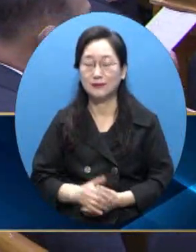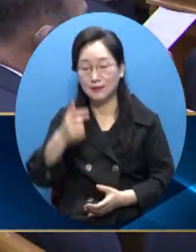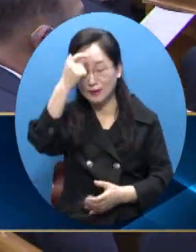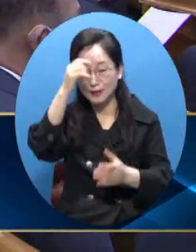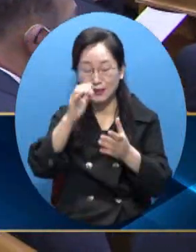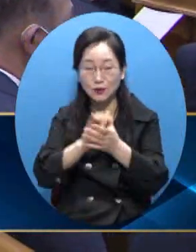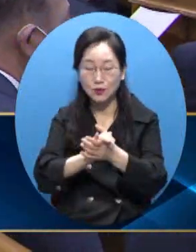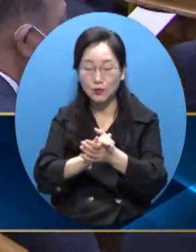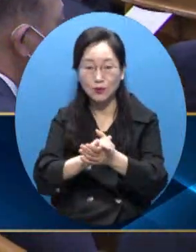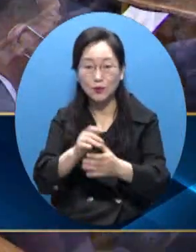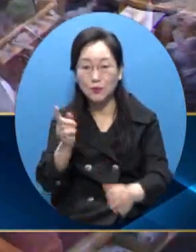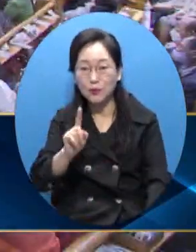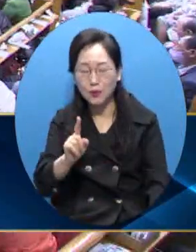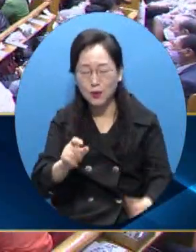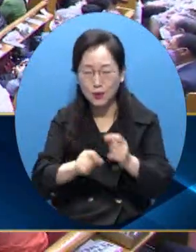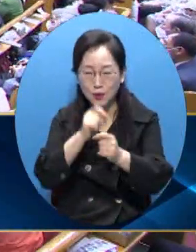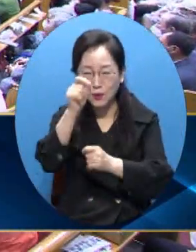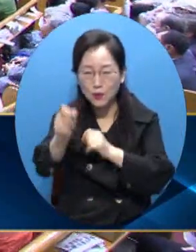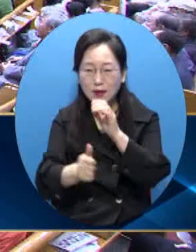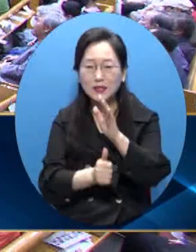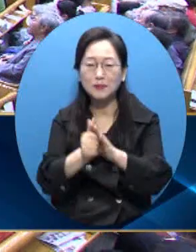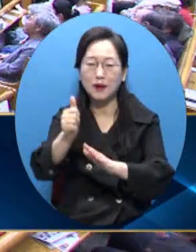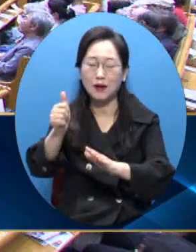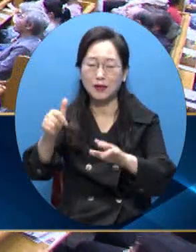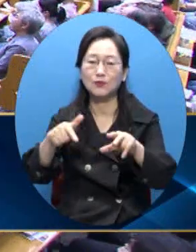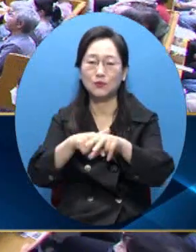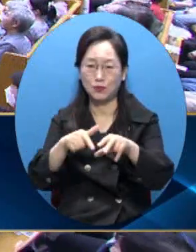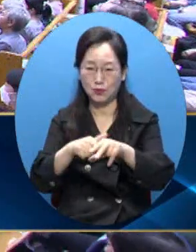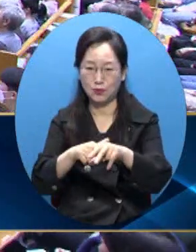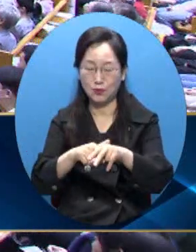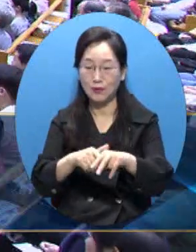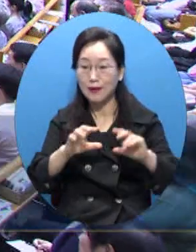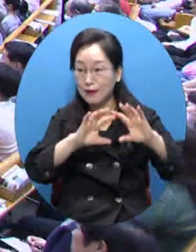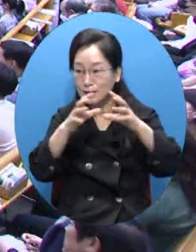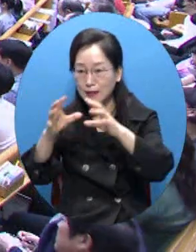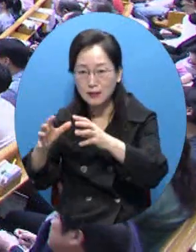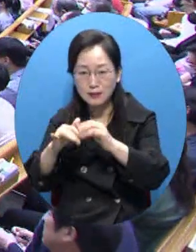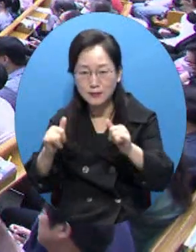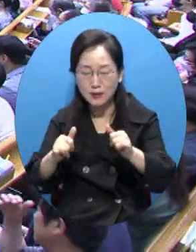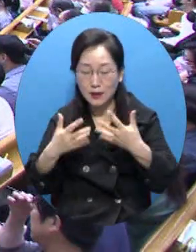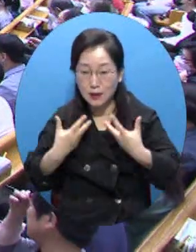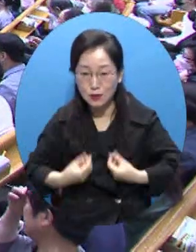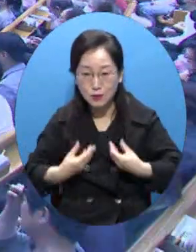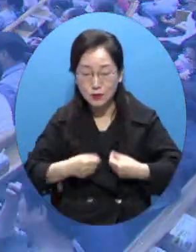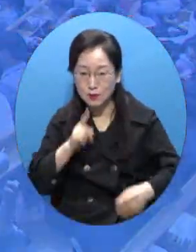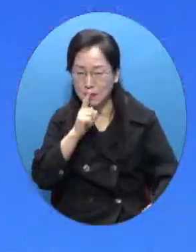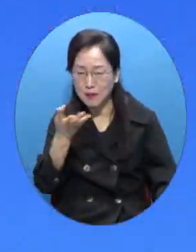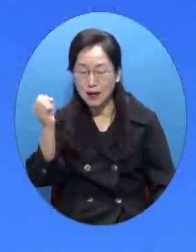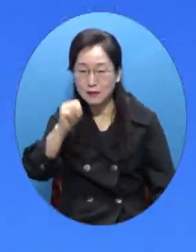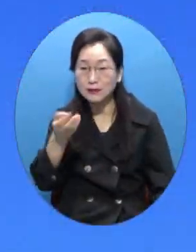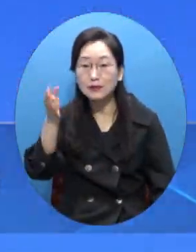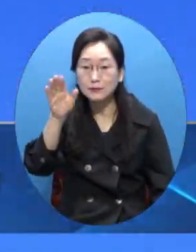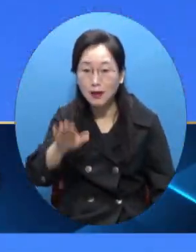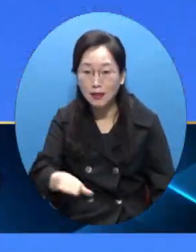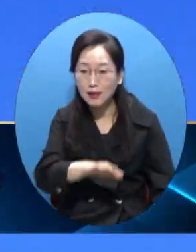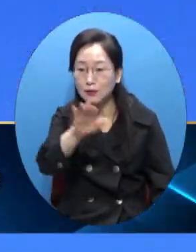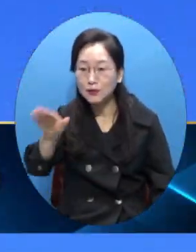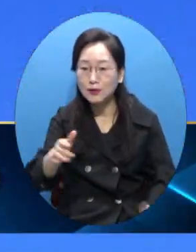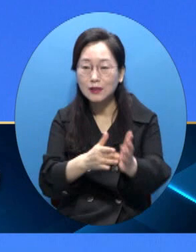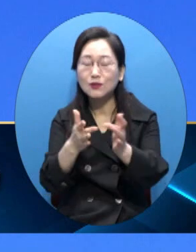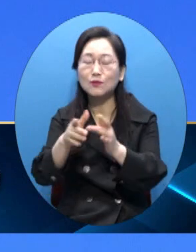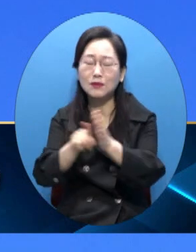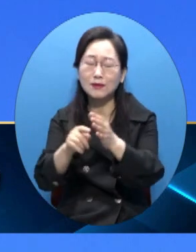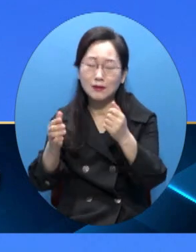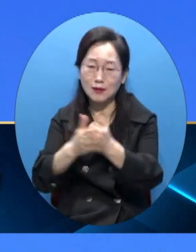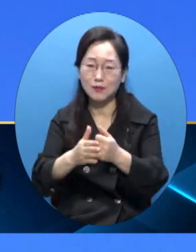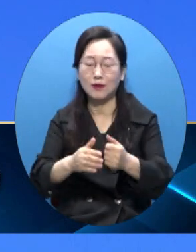기독교는 영원한 희망의 종교입니다. 세상 모든 사람들이 절망을 말해도 우리는 희망을 말합니다. 왜냐하면 우리 주